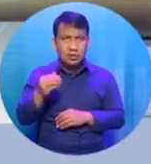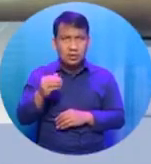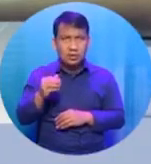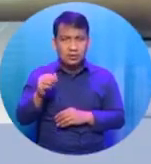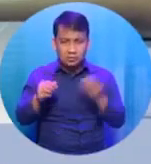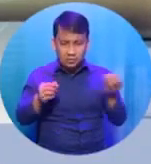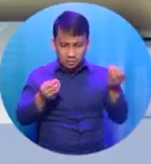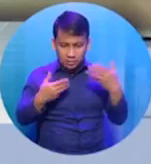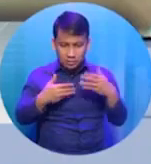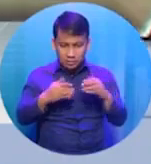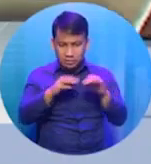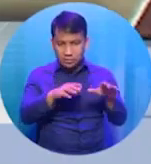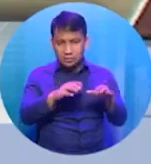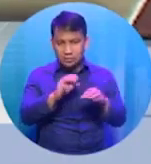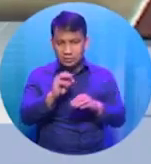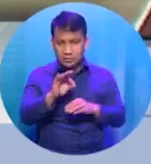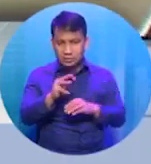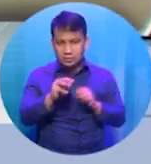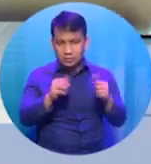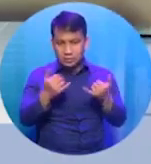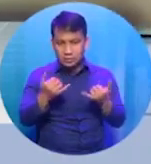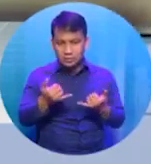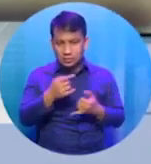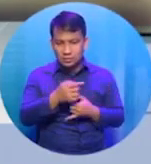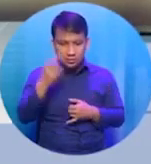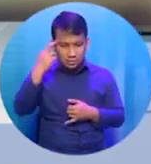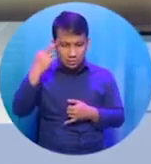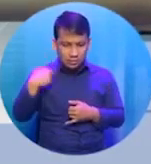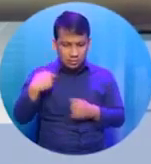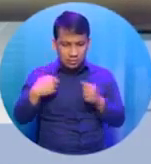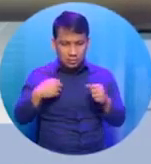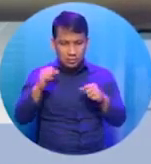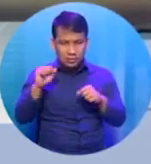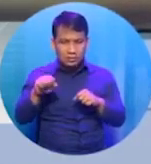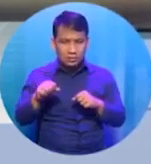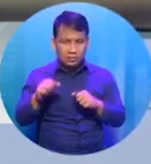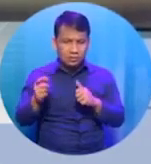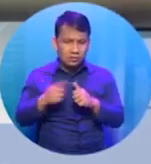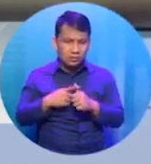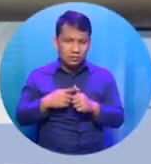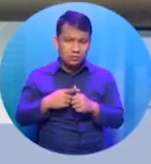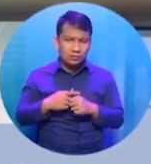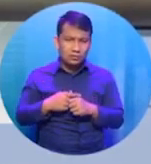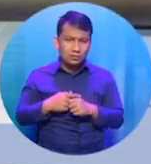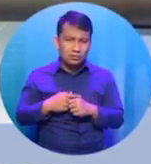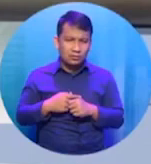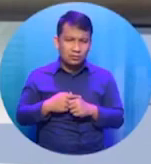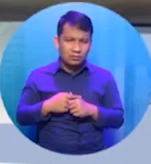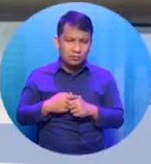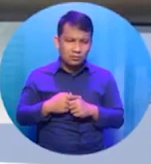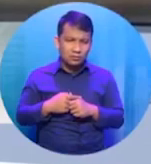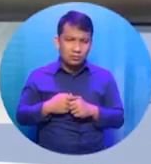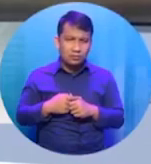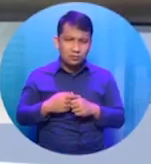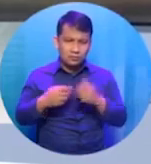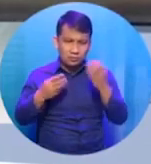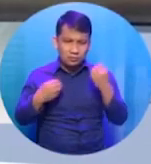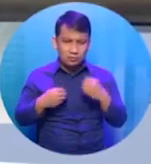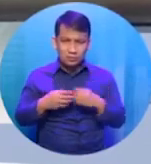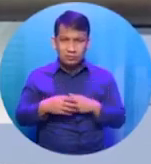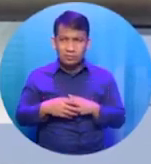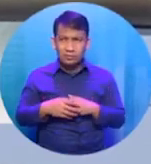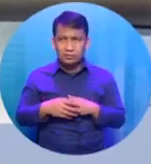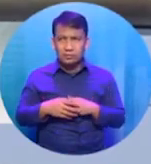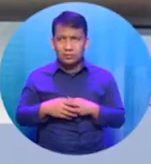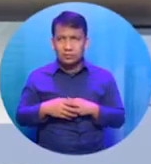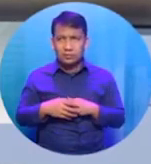Ardel, narinig niyo ba po ang kaso ng ating OFW ngayon sa Riyadh? Hindi ako sir, hindi po kasi nanonood ako ng... Okay,